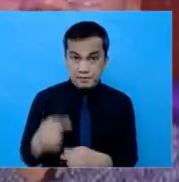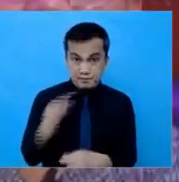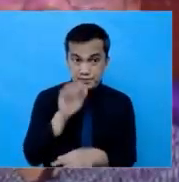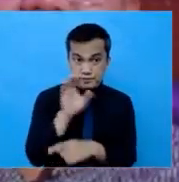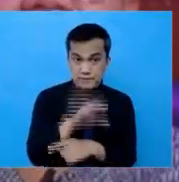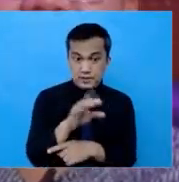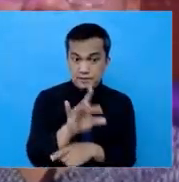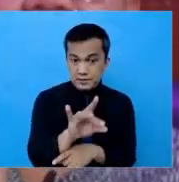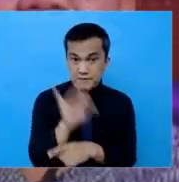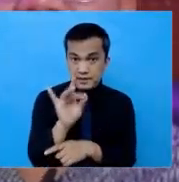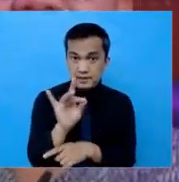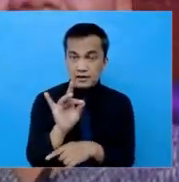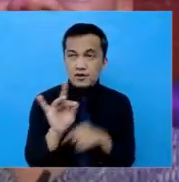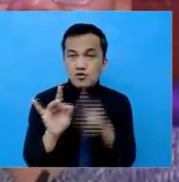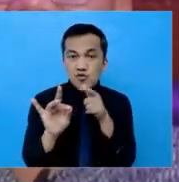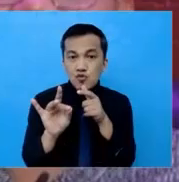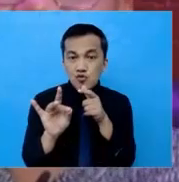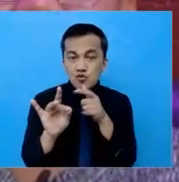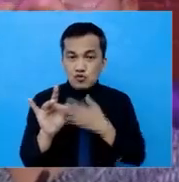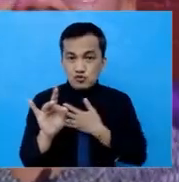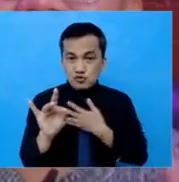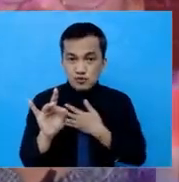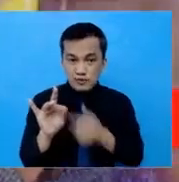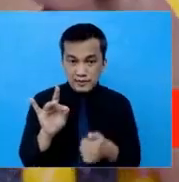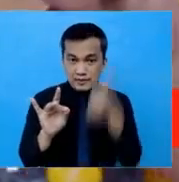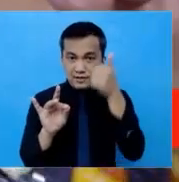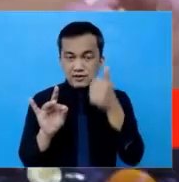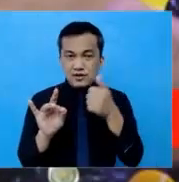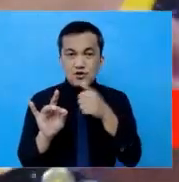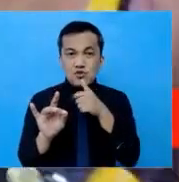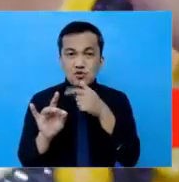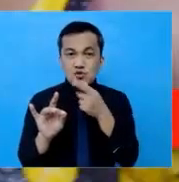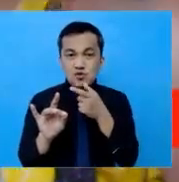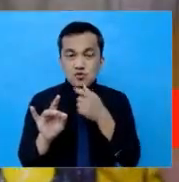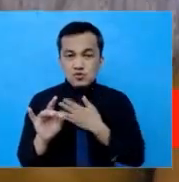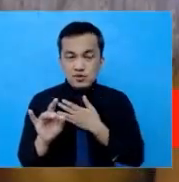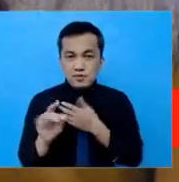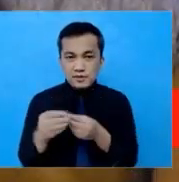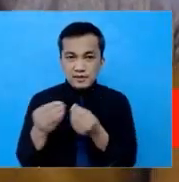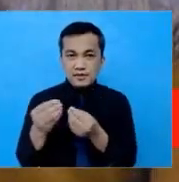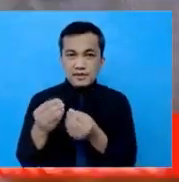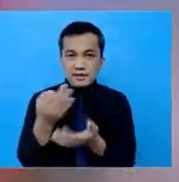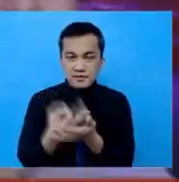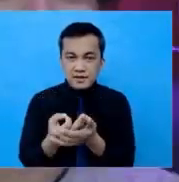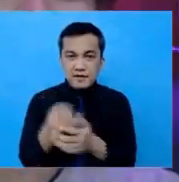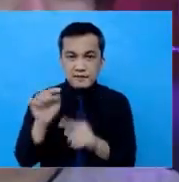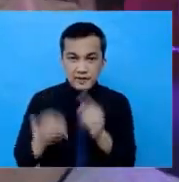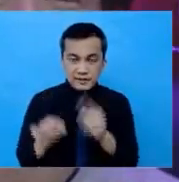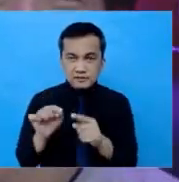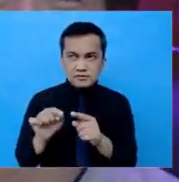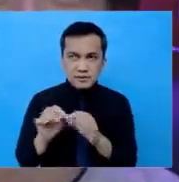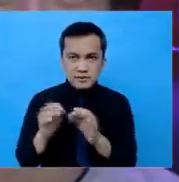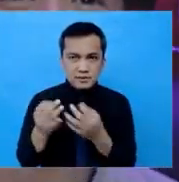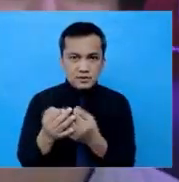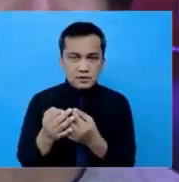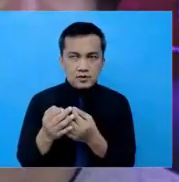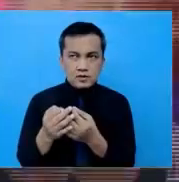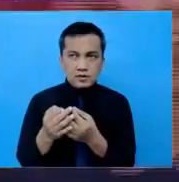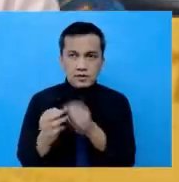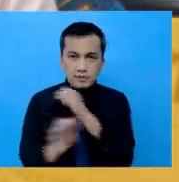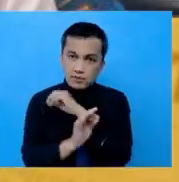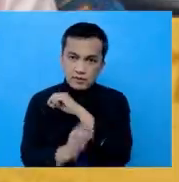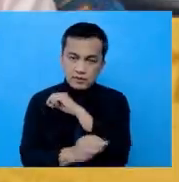mong pag nanalo ka, sinong mong gusto mong bigyan ng pera? Kaibigan mo, kamag-anak mo, o yung foundation na malapit sa puso mo, di